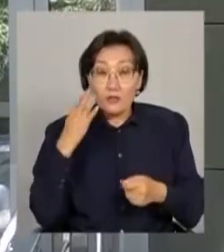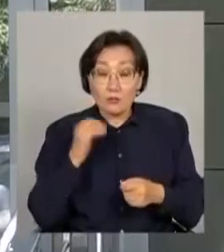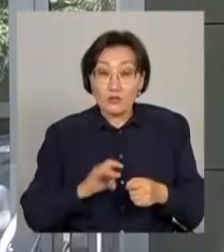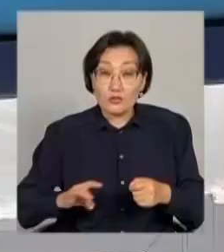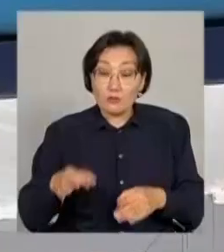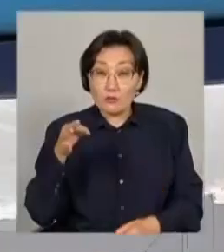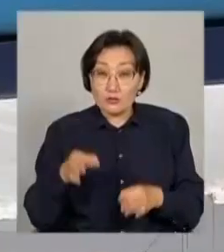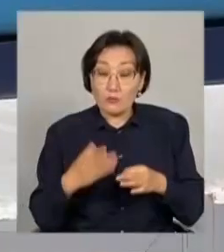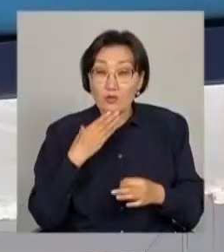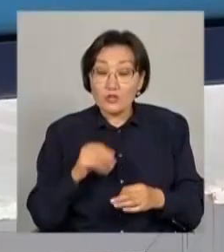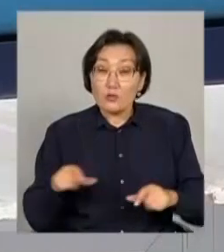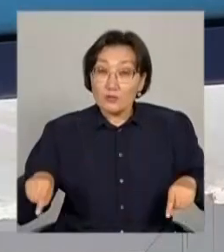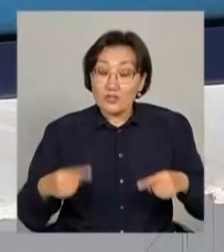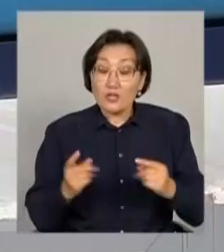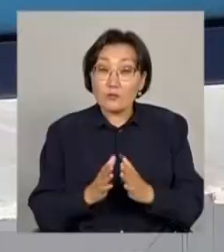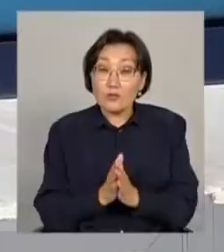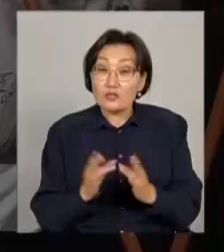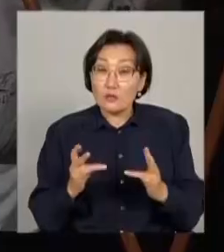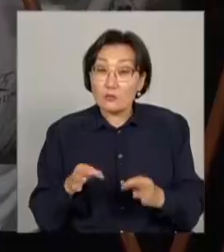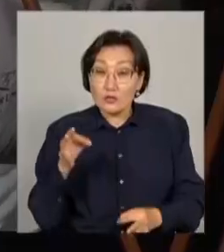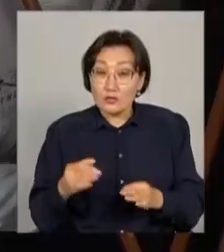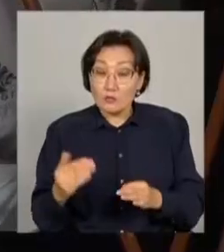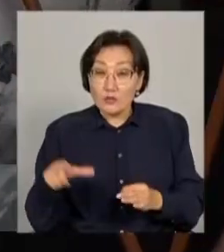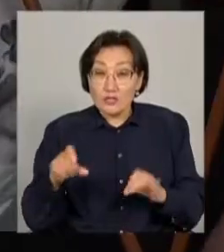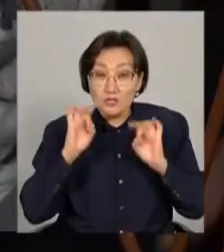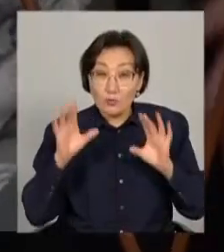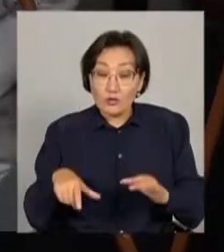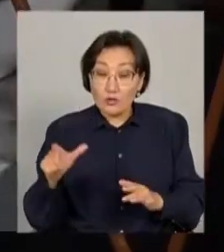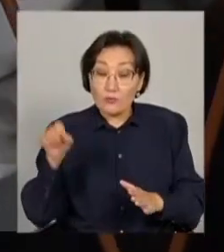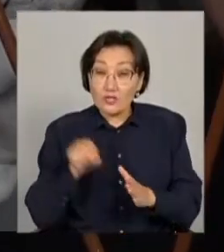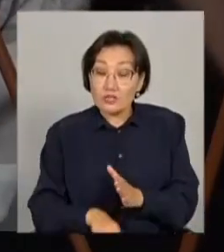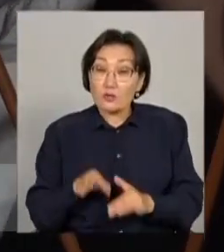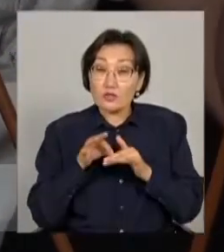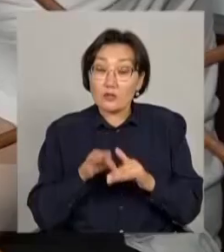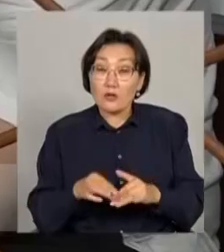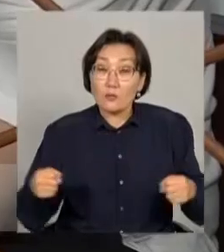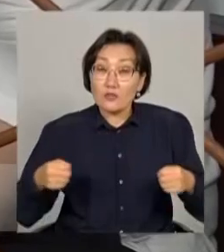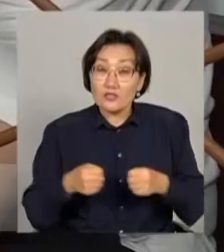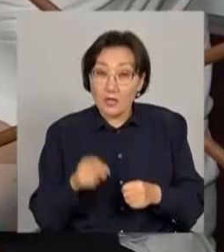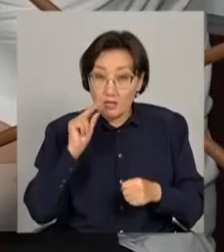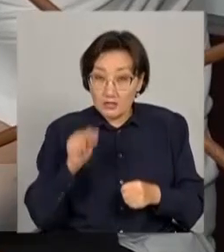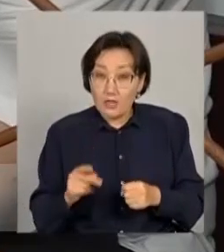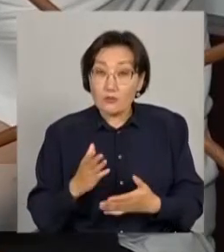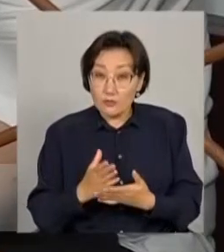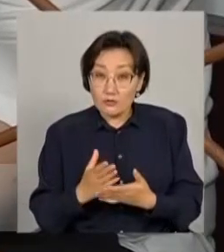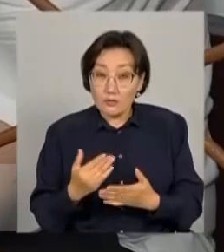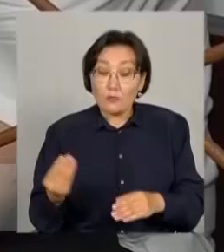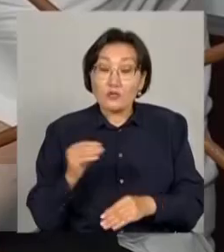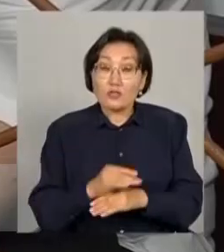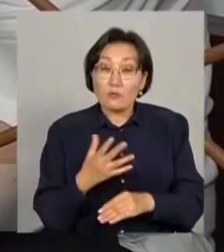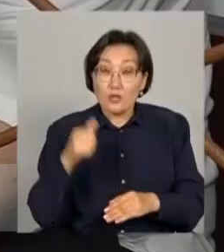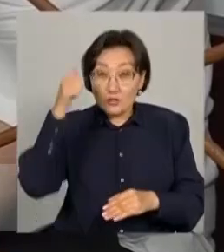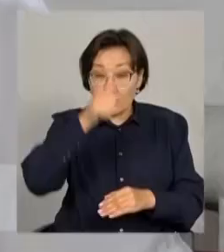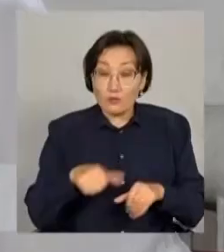ауданының сотынан өзін ақтауды сұрап еді, алайда сот оны абайсызда адам өліміне келген жол апатына кінәлі деп тапты. Оған қоса 5